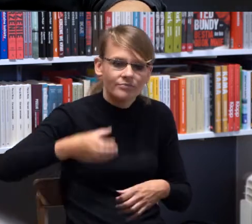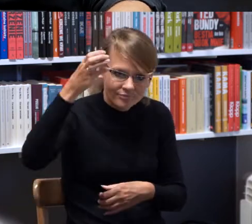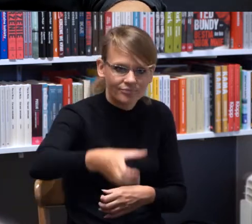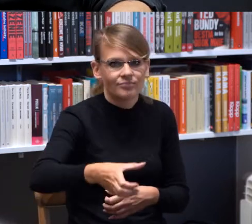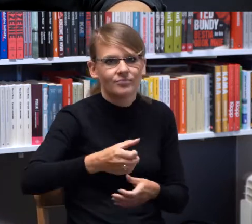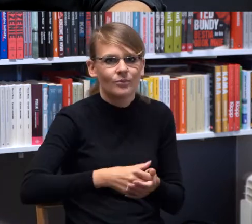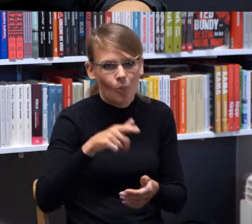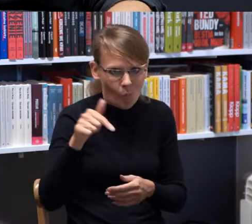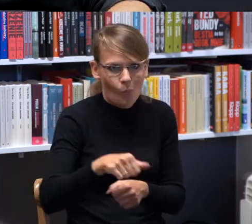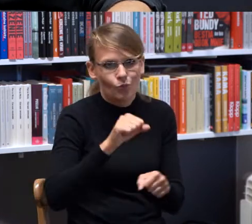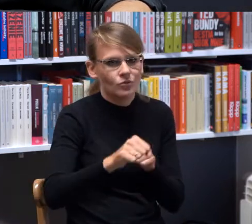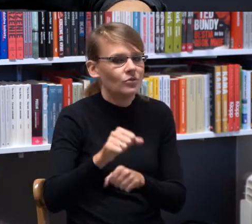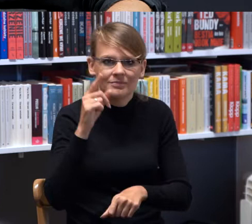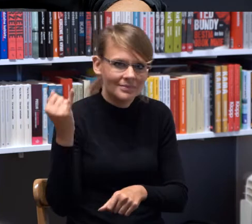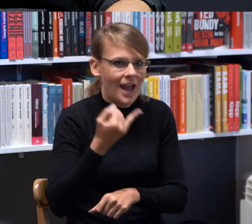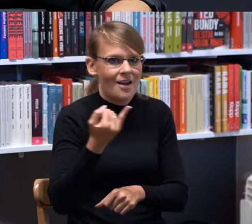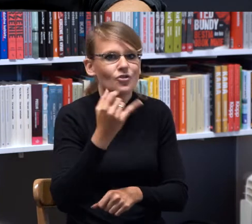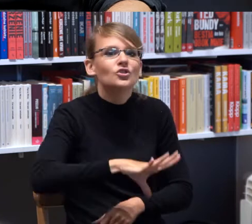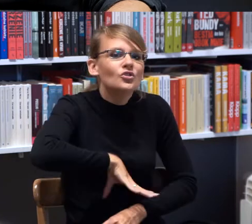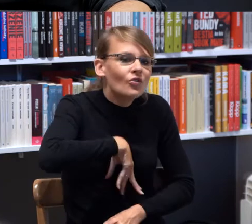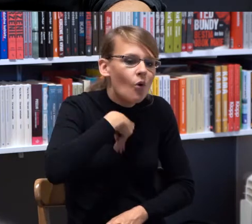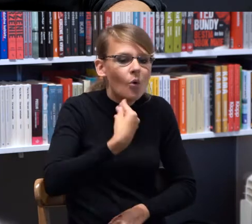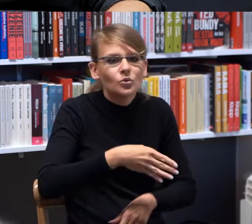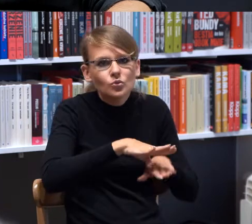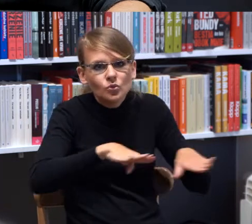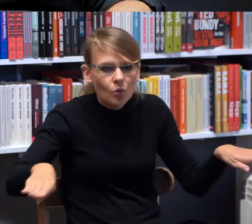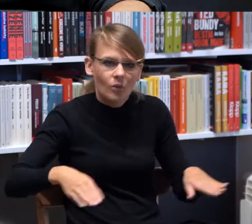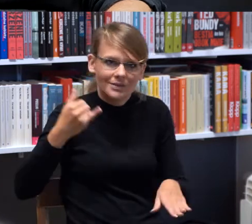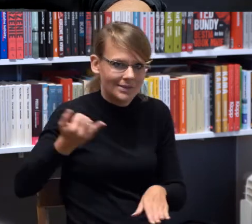takim nieodzownym elementem krajobrazu świątecznego stołu.